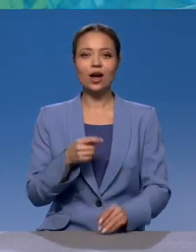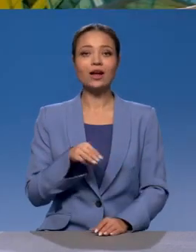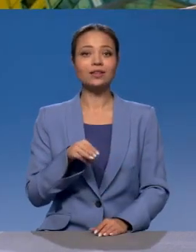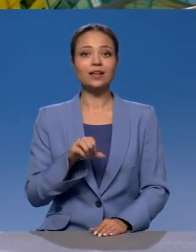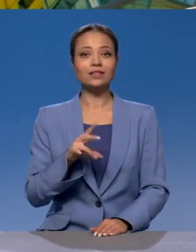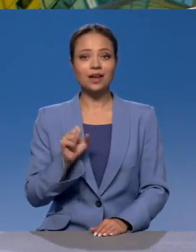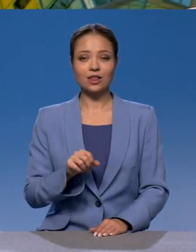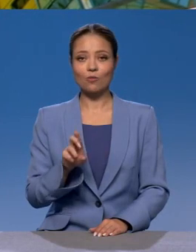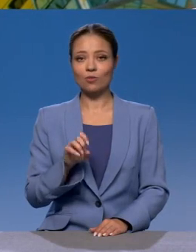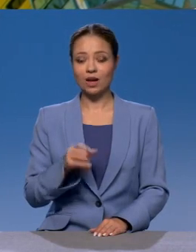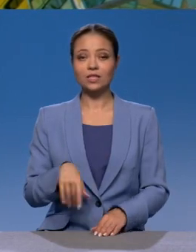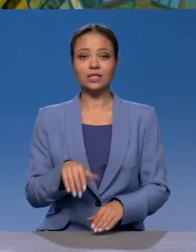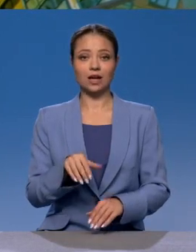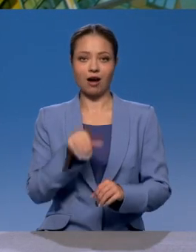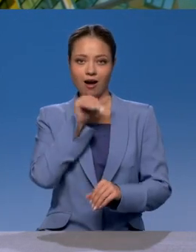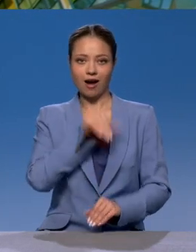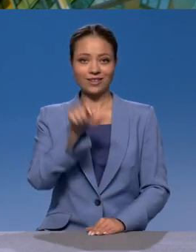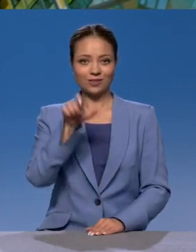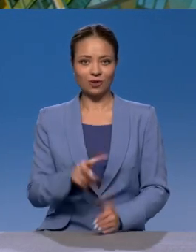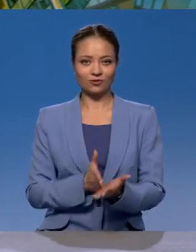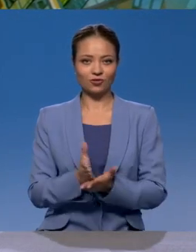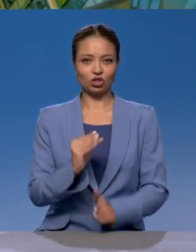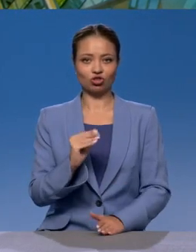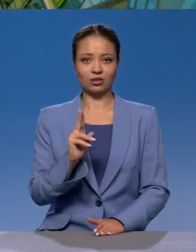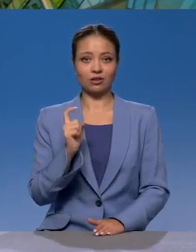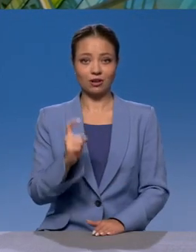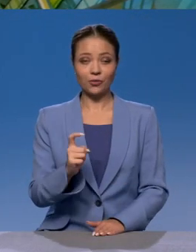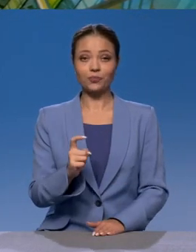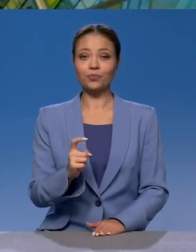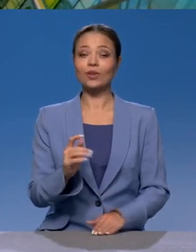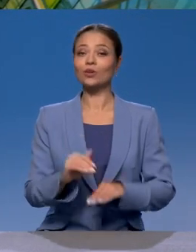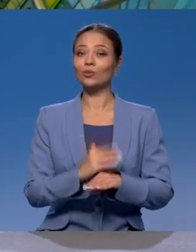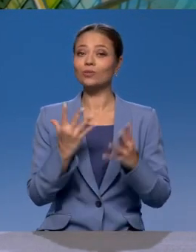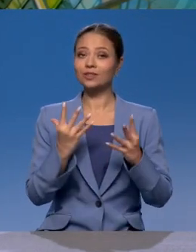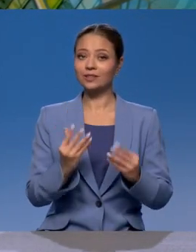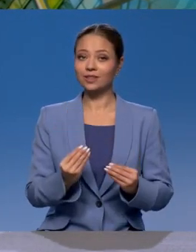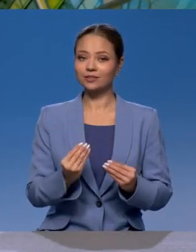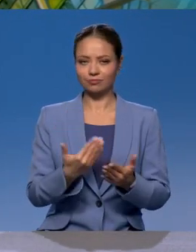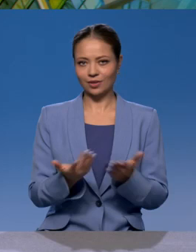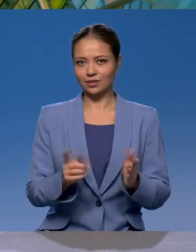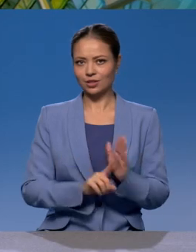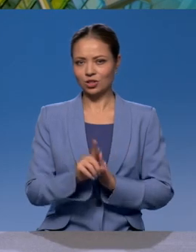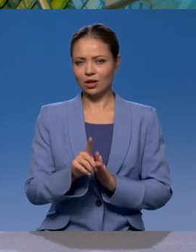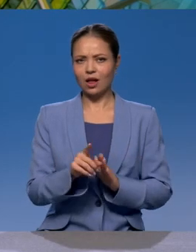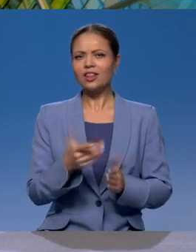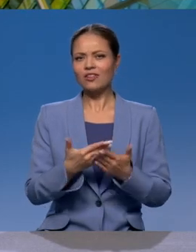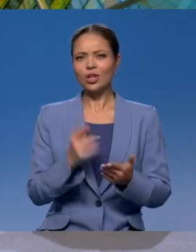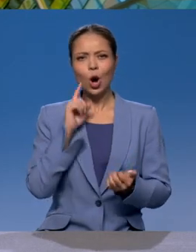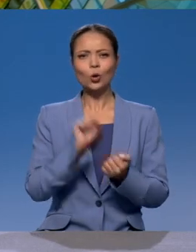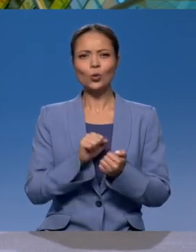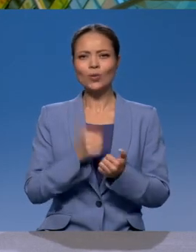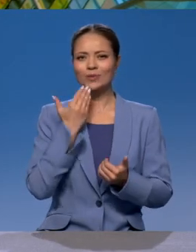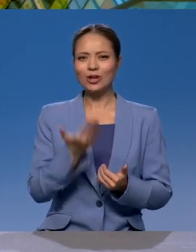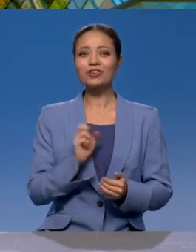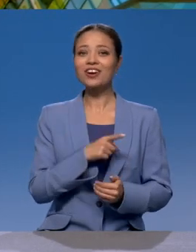сфере ЖКХ. Здравствуйте. Добрый день. Итак, сначала, наверное, глупо спрашивать, как относитесь к инициативе. Всегда,